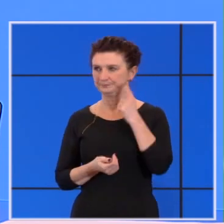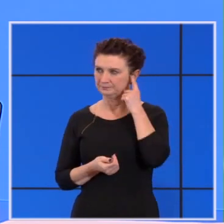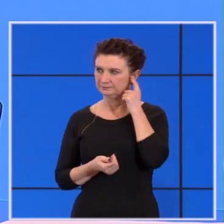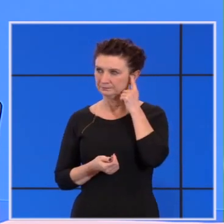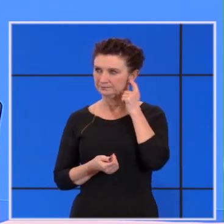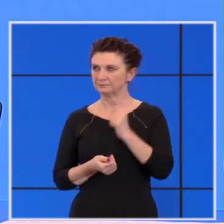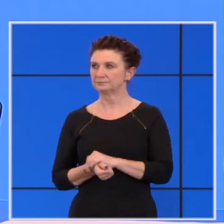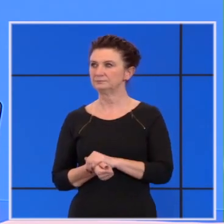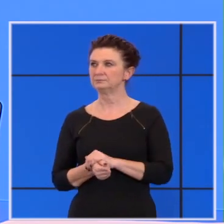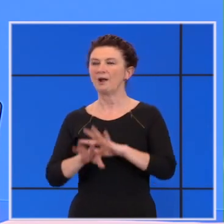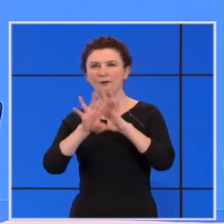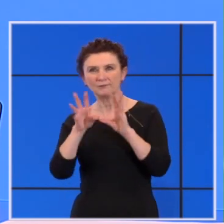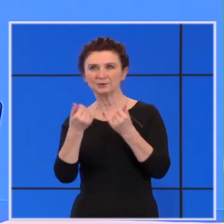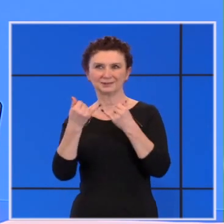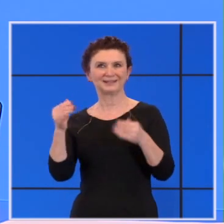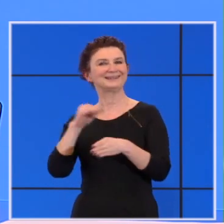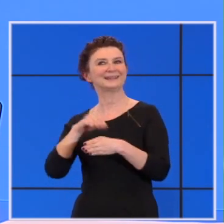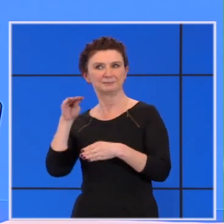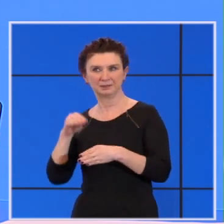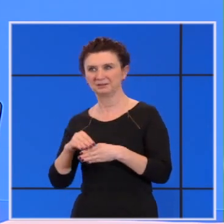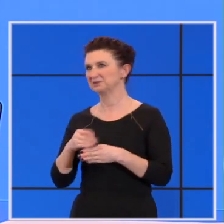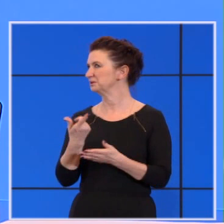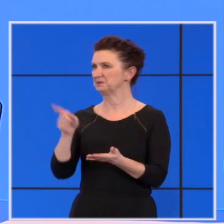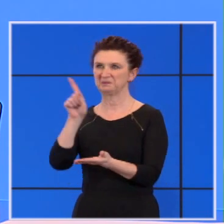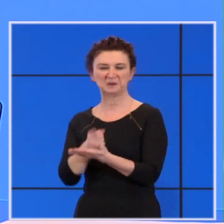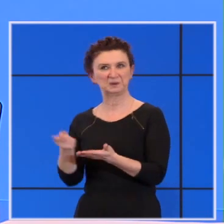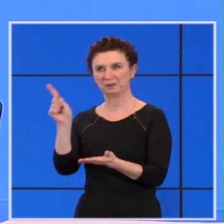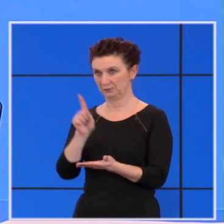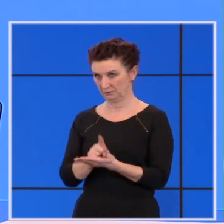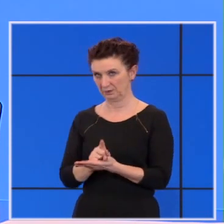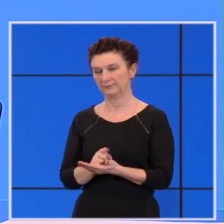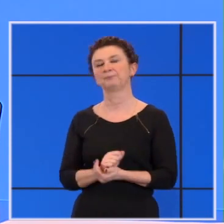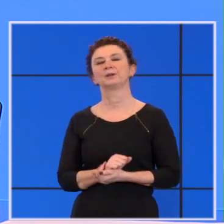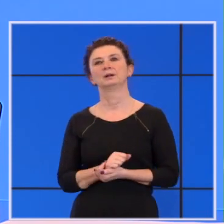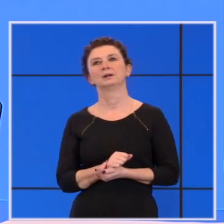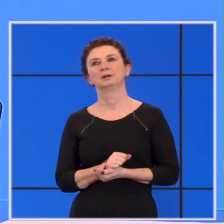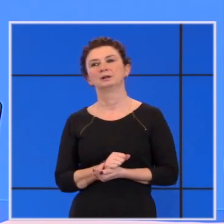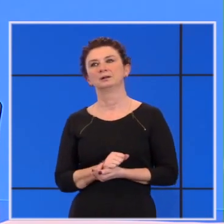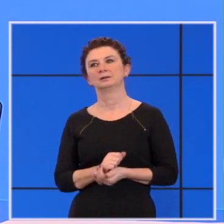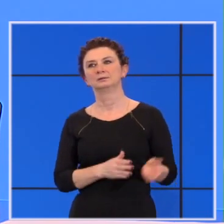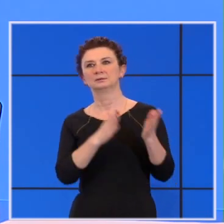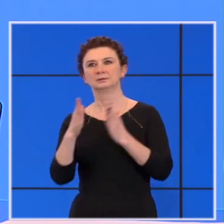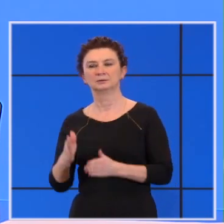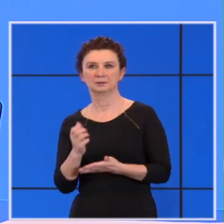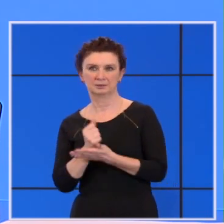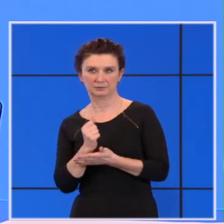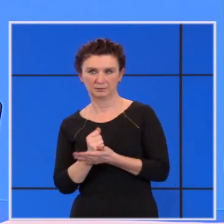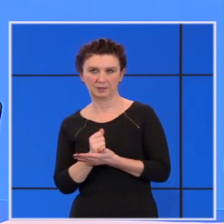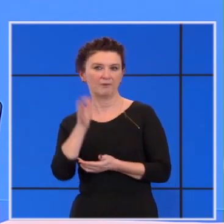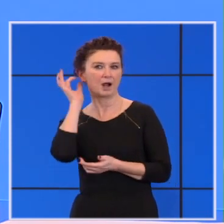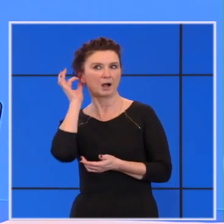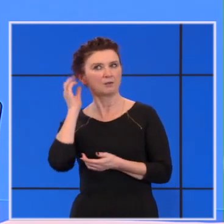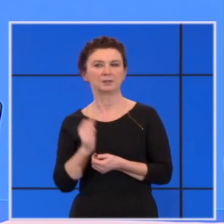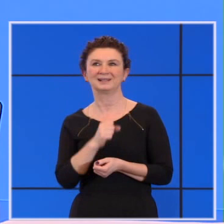czyli wykorzystała wszystkie metody, które okazały się nieskuteczne. Następna sprawa to jest sprawa dotycząca kobiet powyżej 35